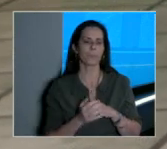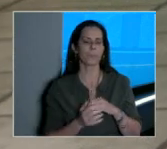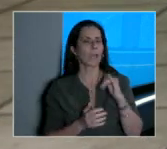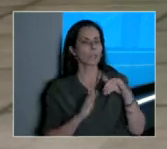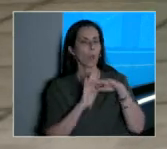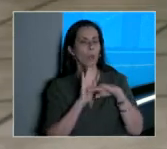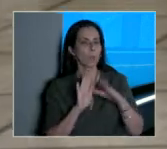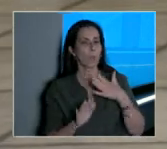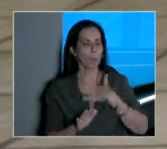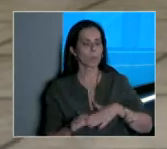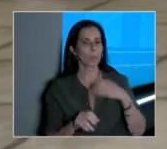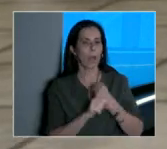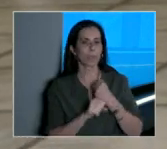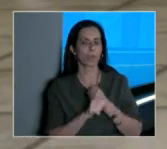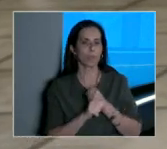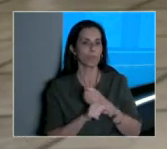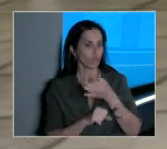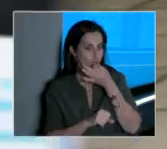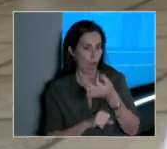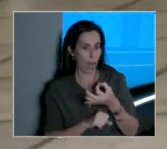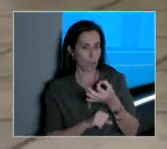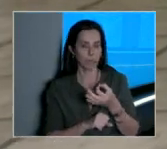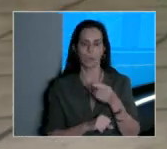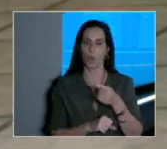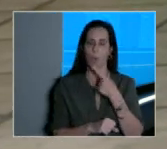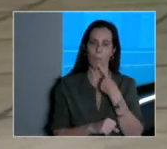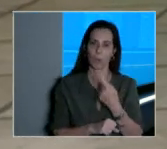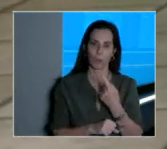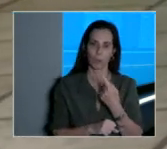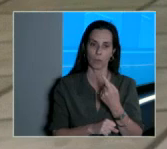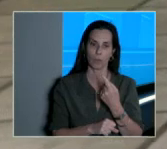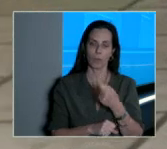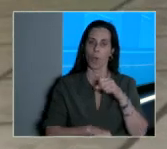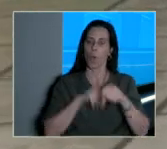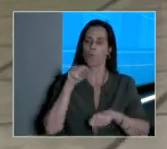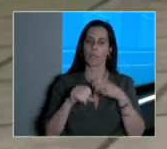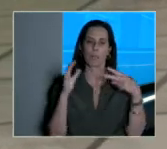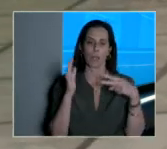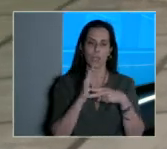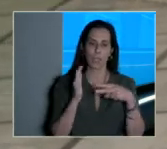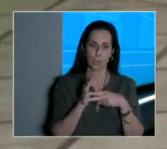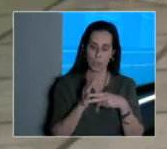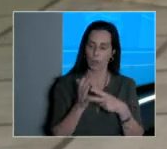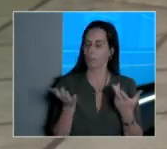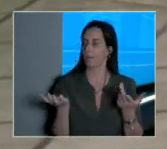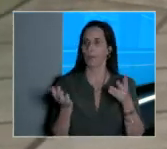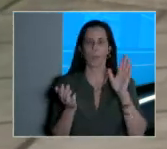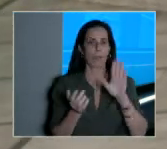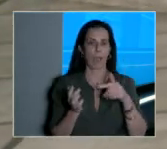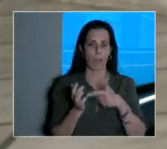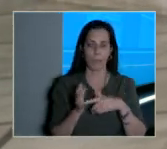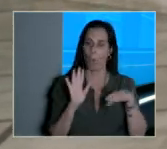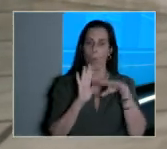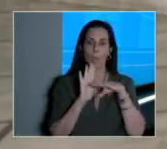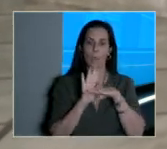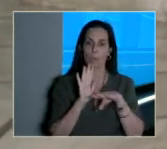איזה חוקים הם היו רוצים לחוקק, אם שאלת אותם דברים כאלה? מדברים על האופניים החשמליים, מדברים על